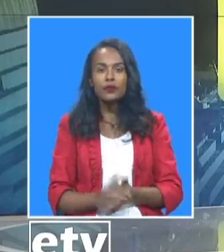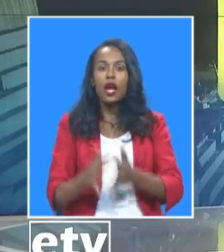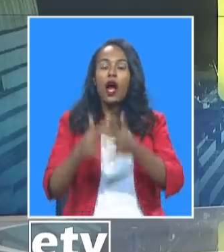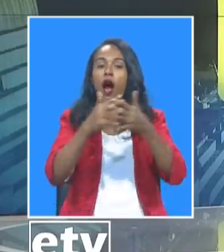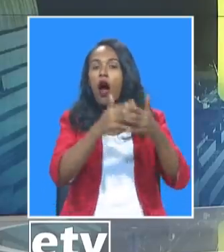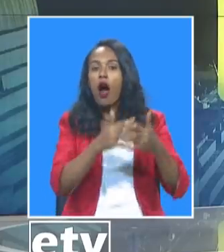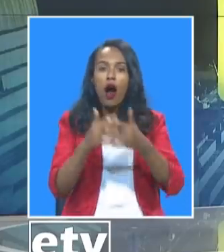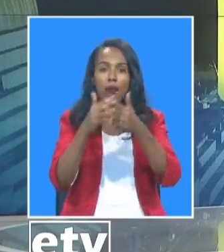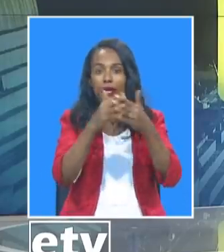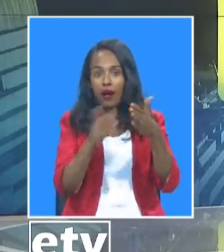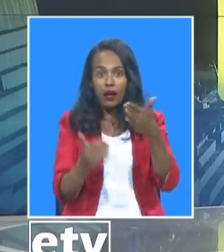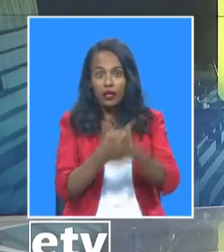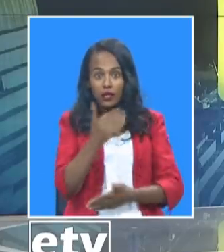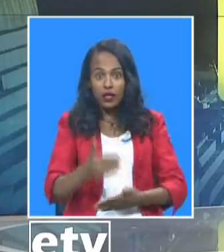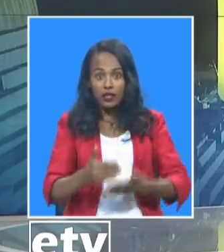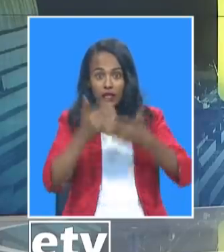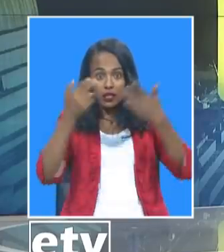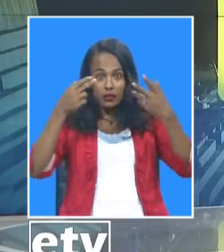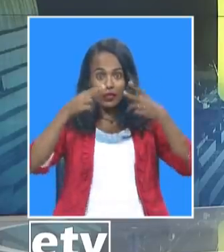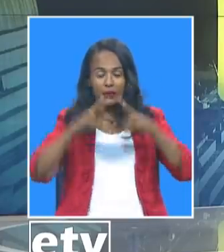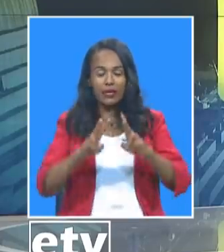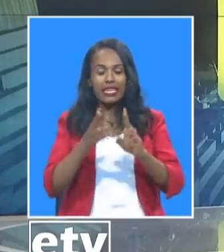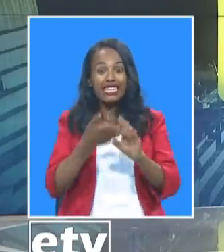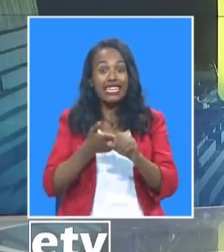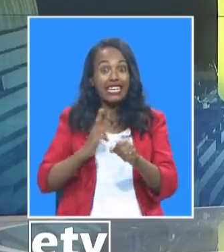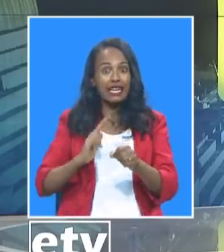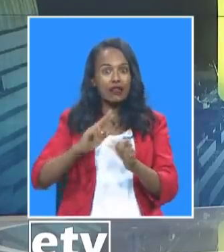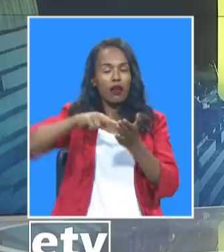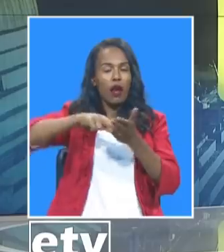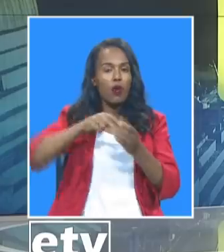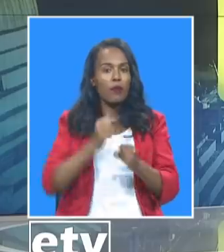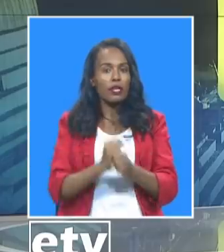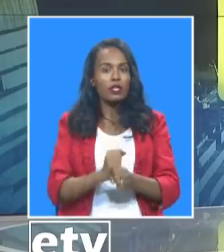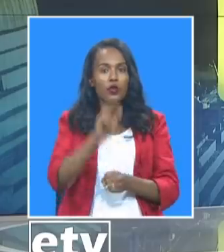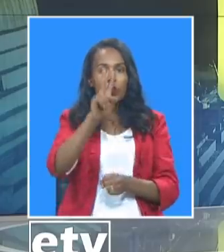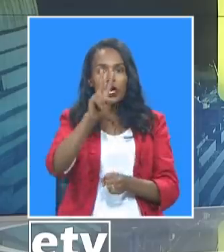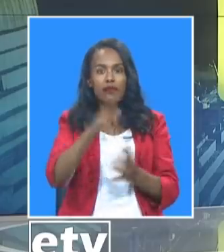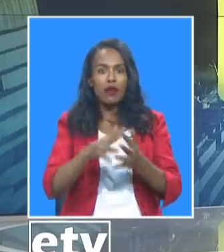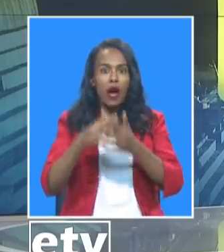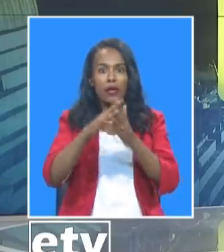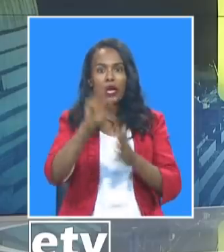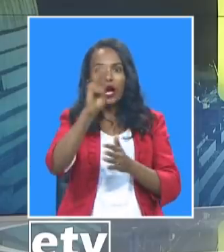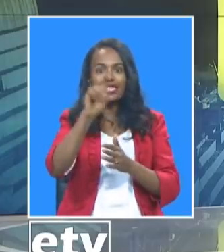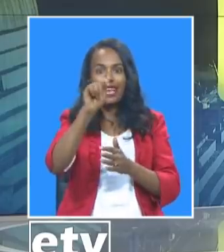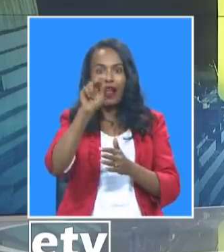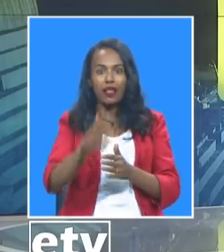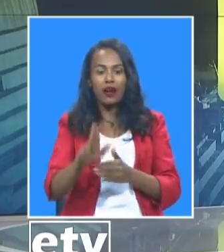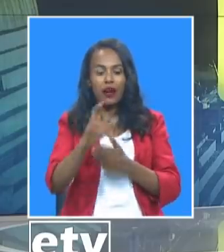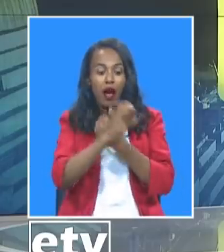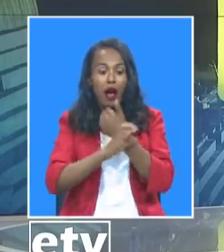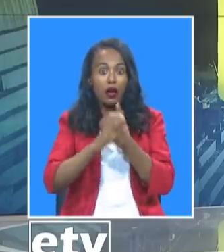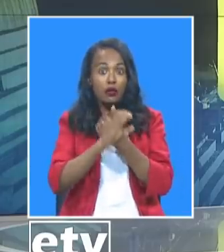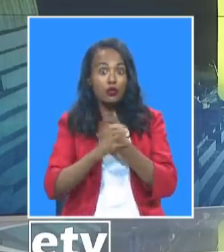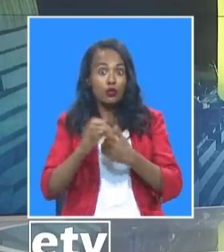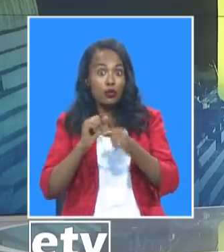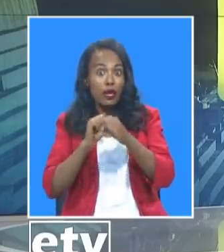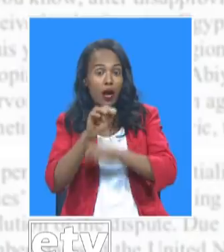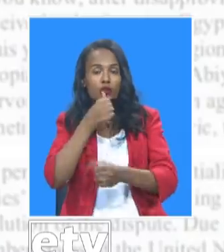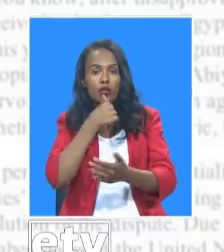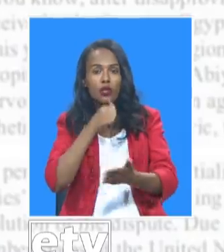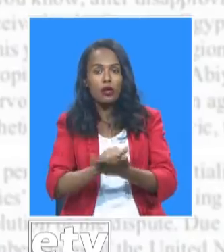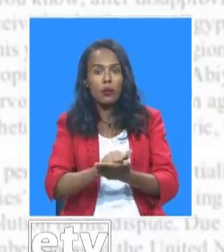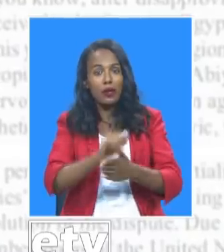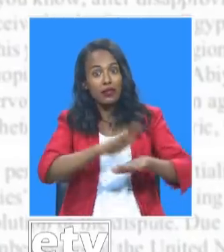አሜሪካ የህዳሴውን ግድብ በተመለከተ ገለልተኛ አቋም እንድትይዝ ሁለት የአሜሪካ ሴናተሮች ለአገሪቱ ግምጃ ቤት በላኩት ደብዳቤ ጥሪ